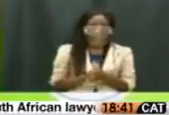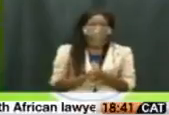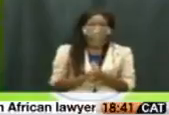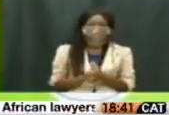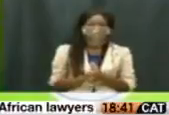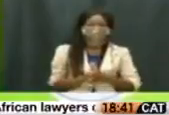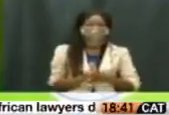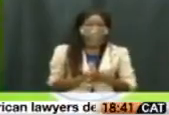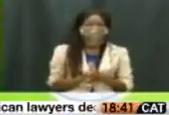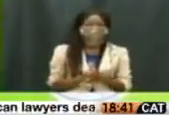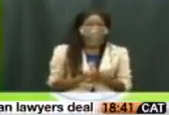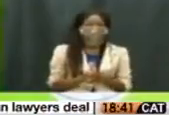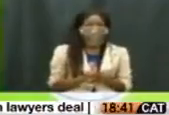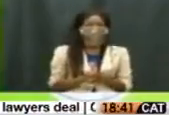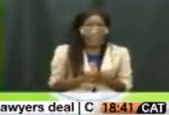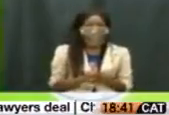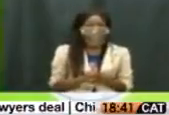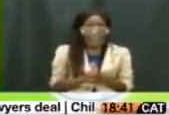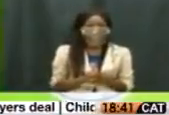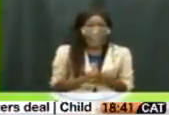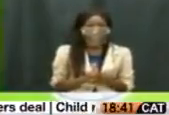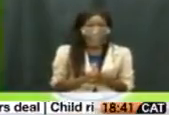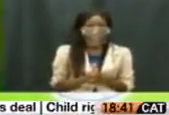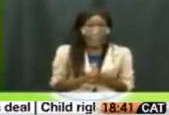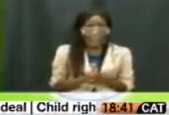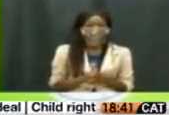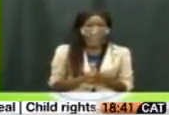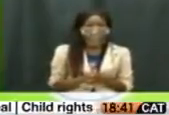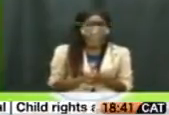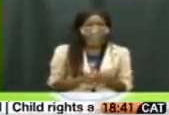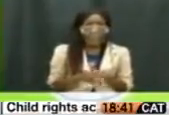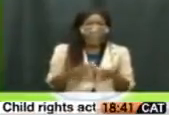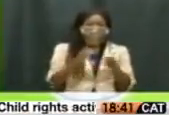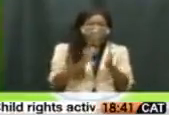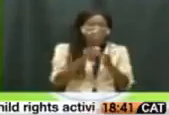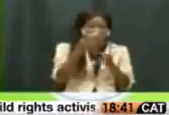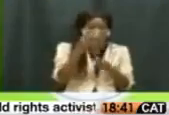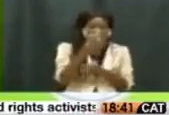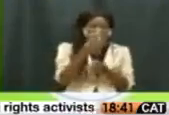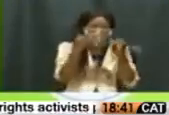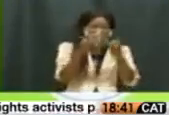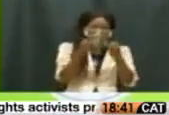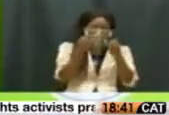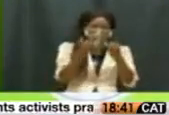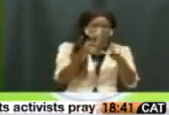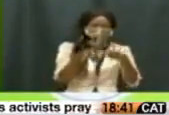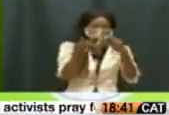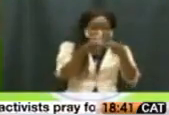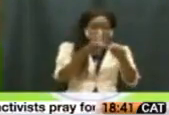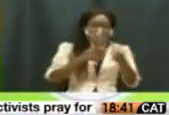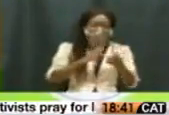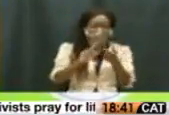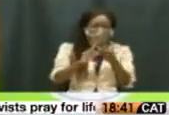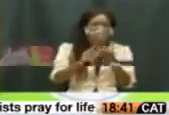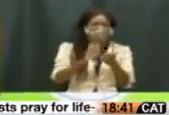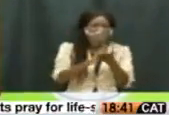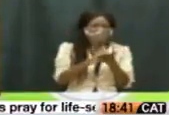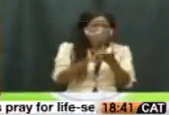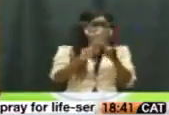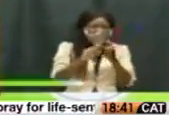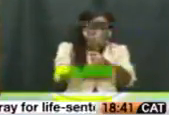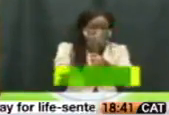confidence yangu ndi mautenga mentu kupereka malingana ndi ngwirizano umene tili nawo pakati pa